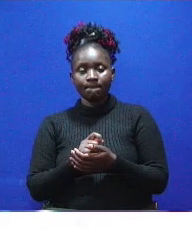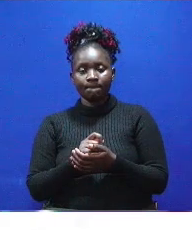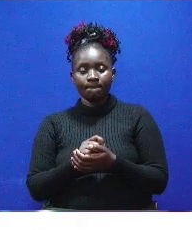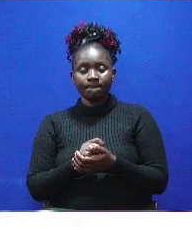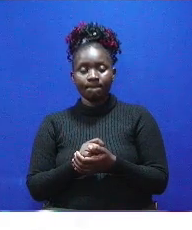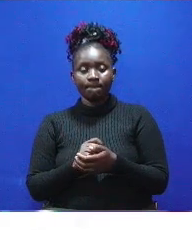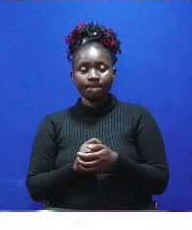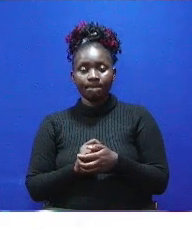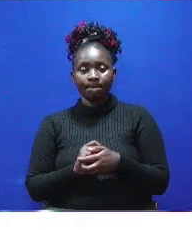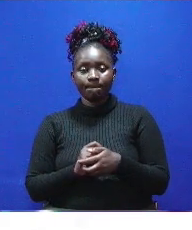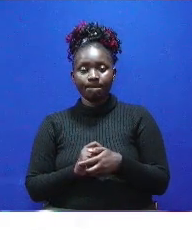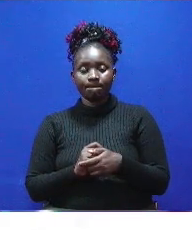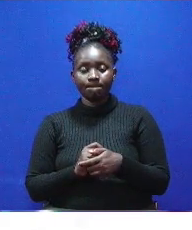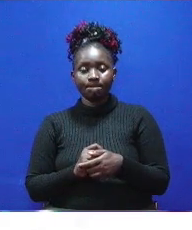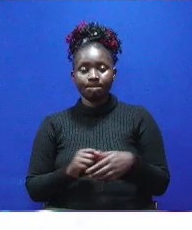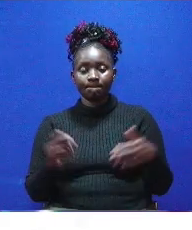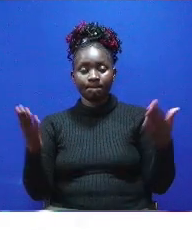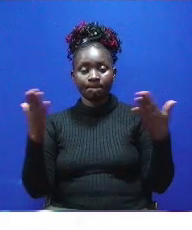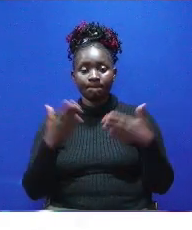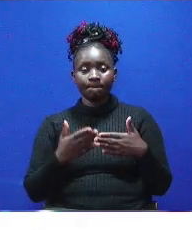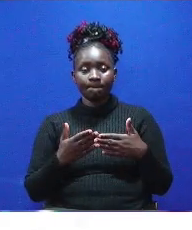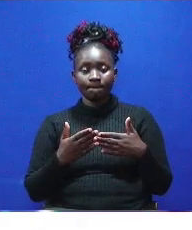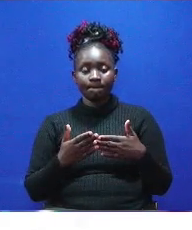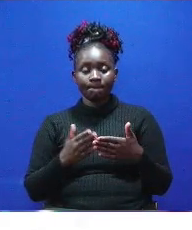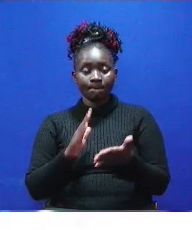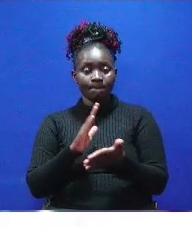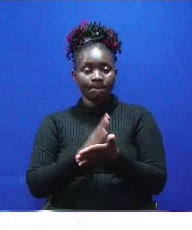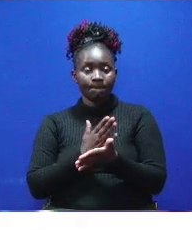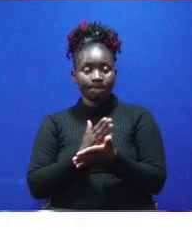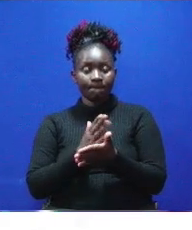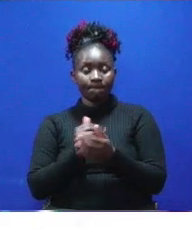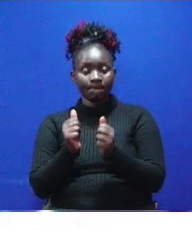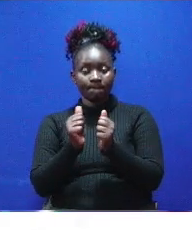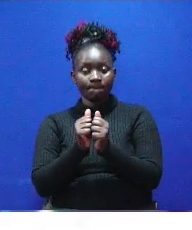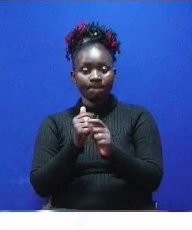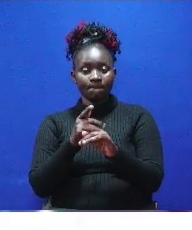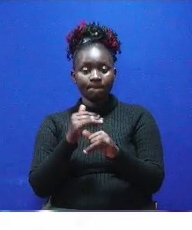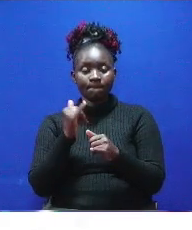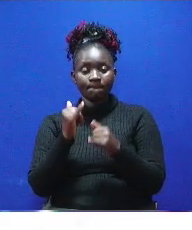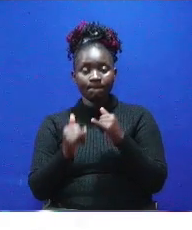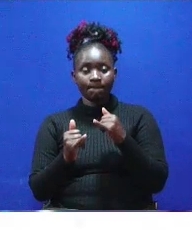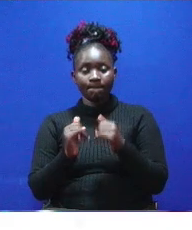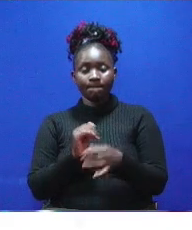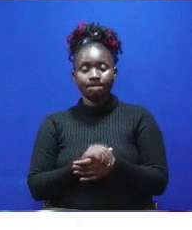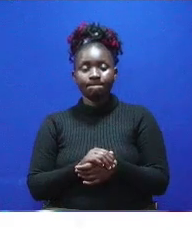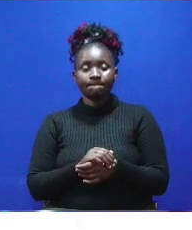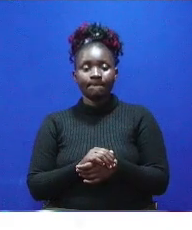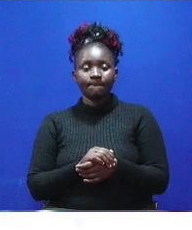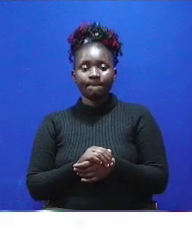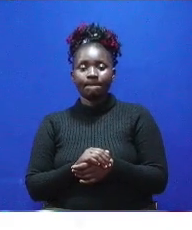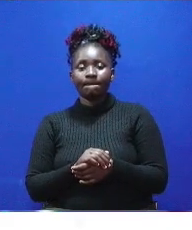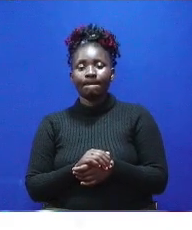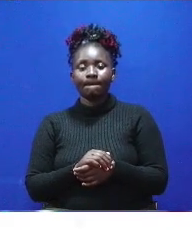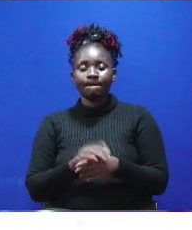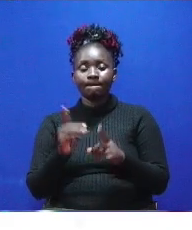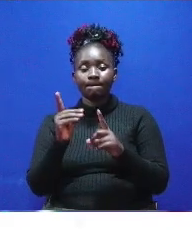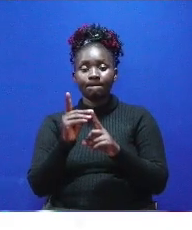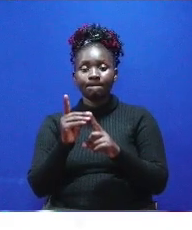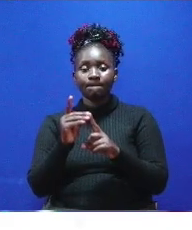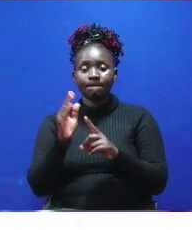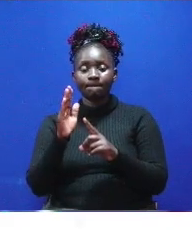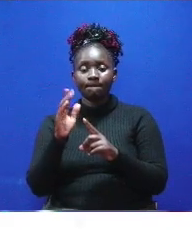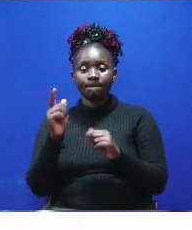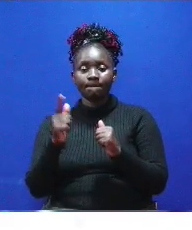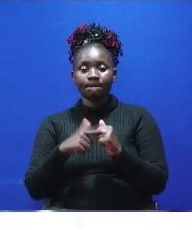kwa Josephat amisingo kwaligania tusange amunaye kuri mucakano goikera omwelio chitalikisano chumutenyo gatano